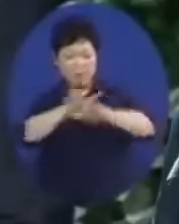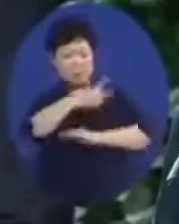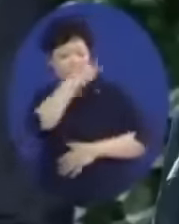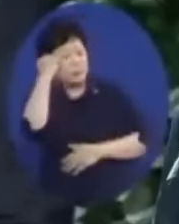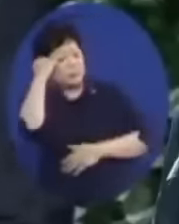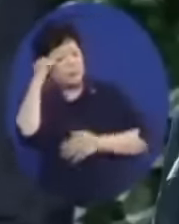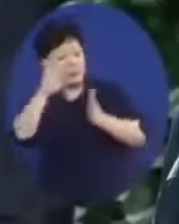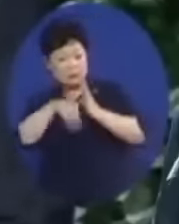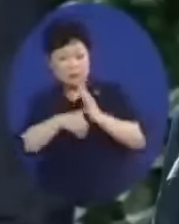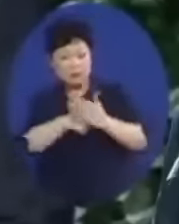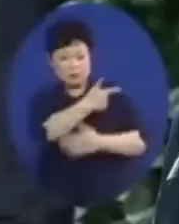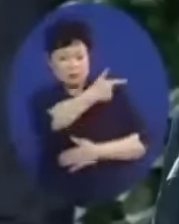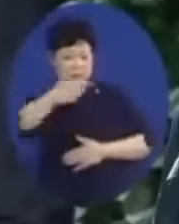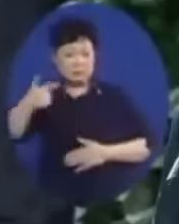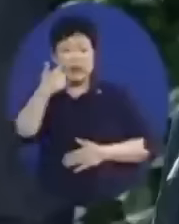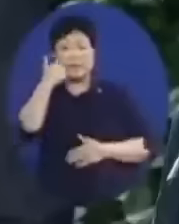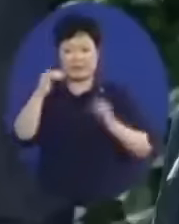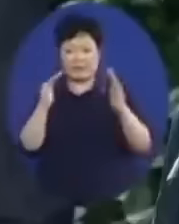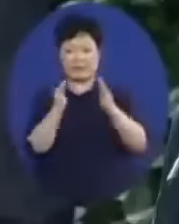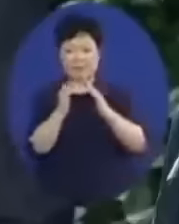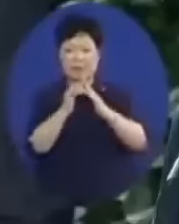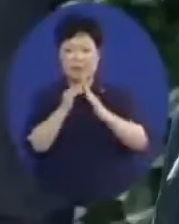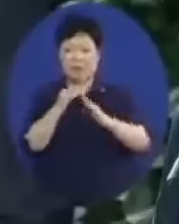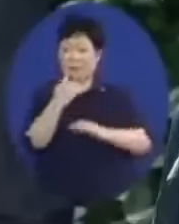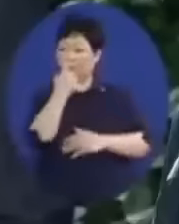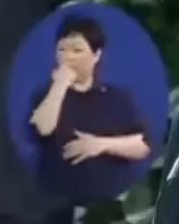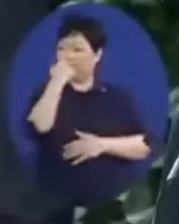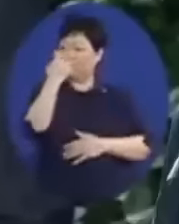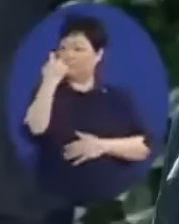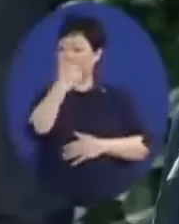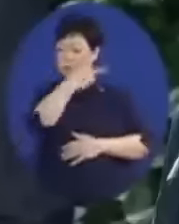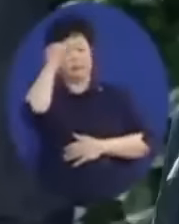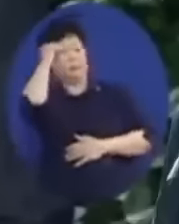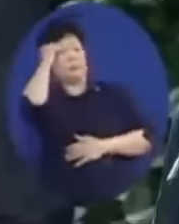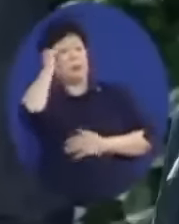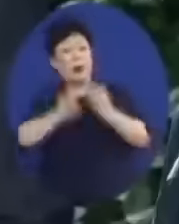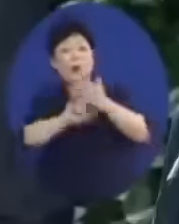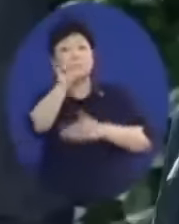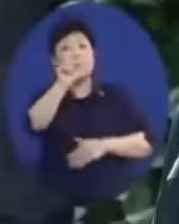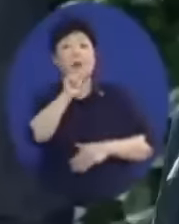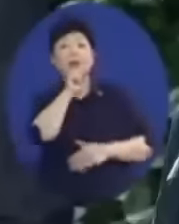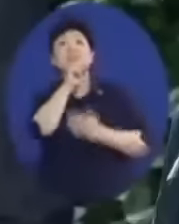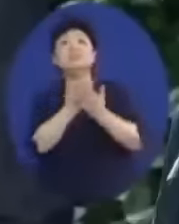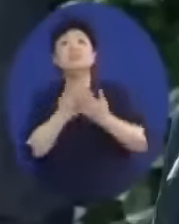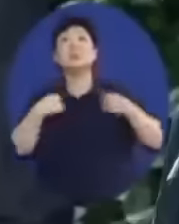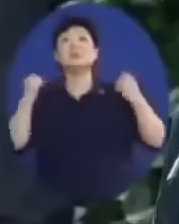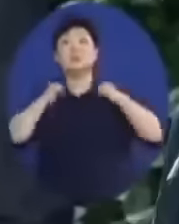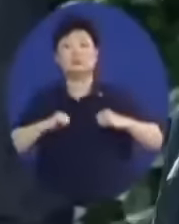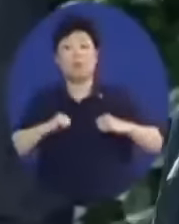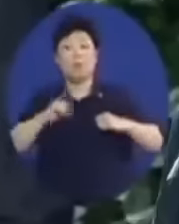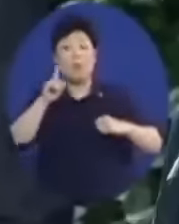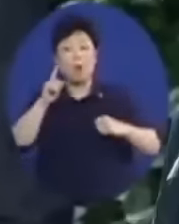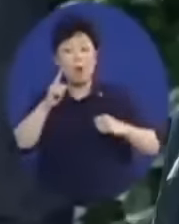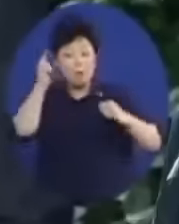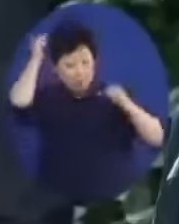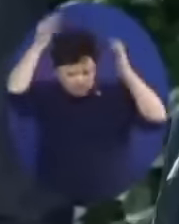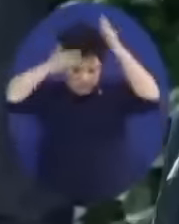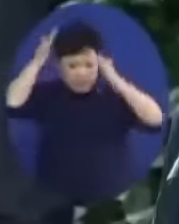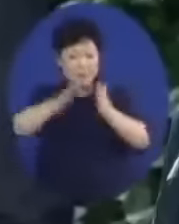때는 아버지의 큰 저택에 화롭게 자고 아침에는 거지 옷을 입고 샴푸하고 비누 팔러 나갑니다.